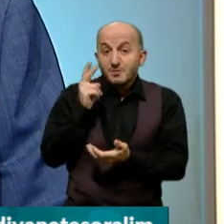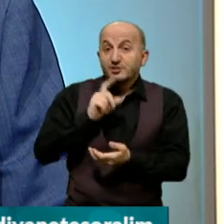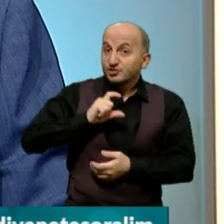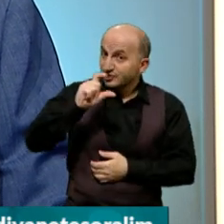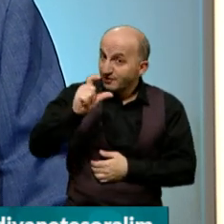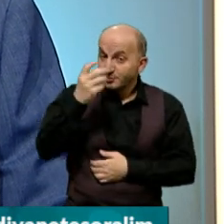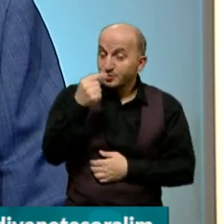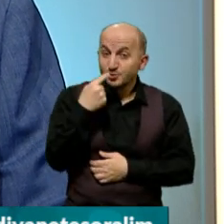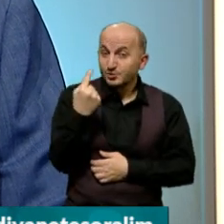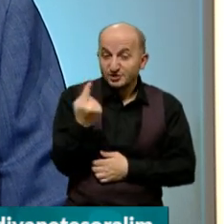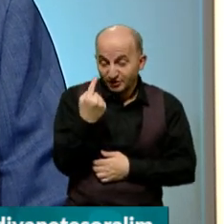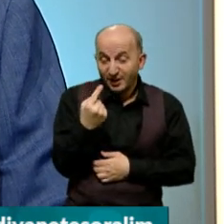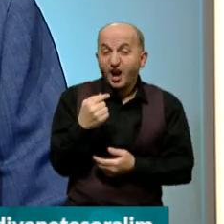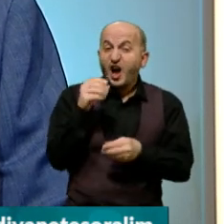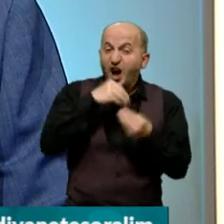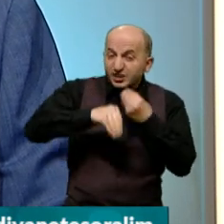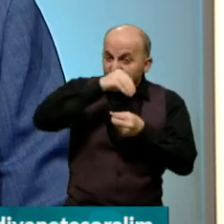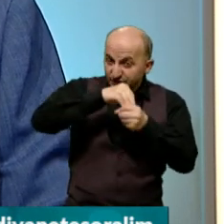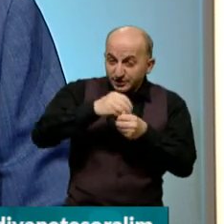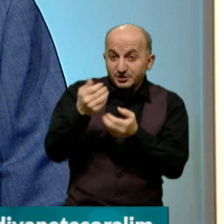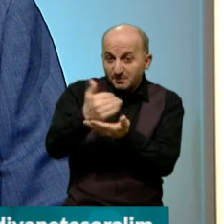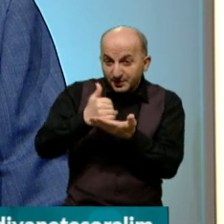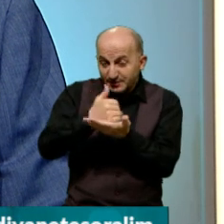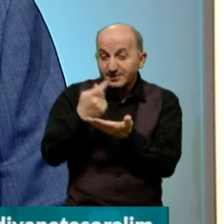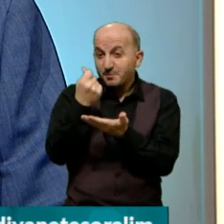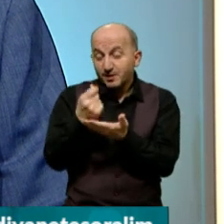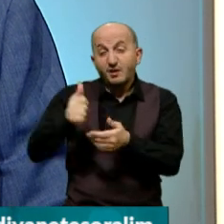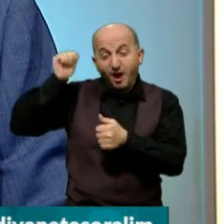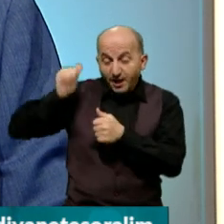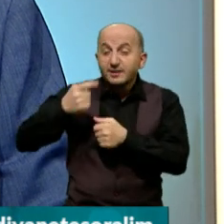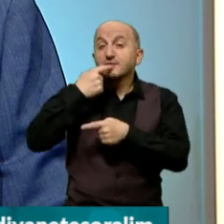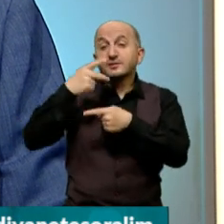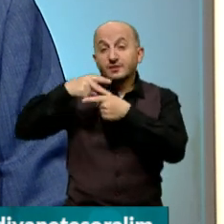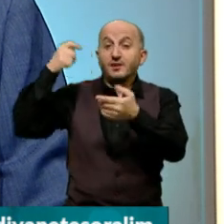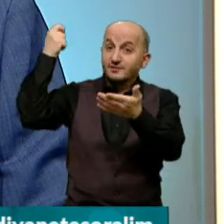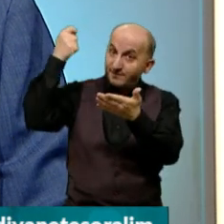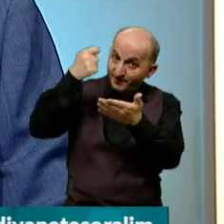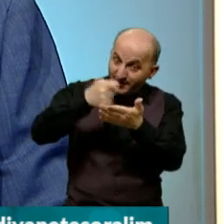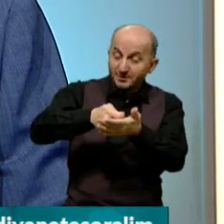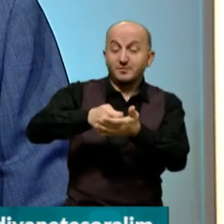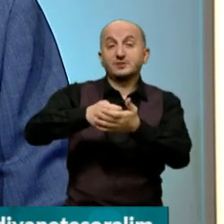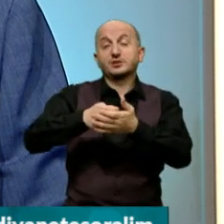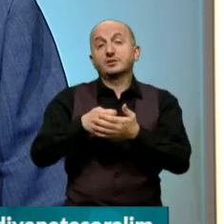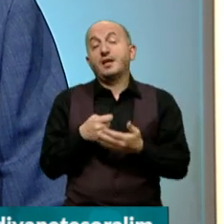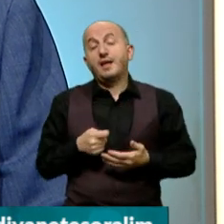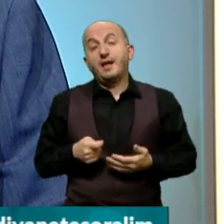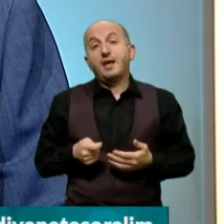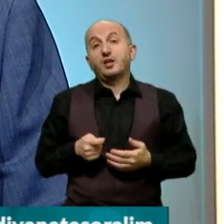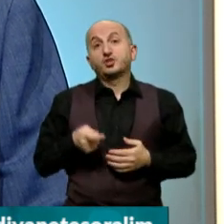şey, hac için de olsa biriktirilen paranın her yıl şartları oluşuyorsa tabii.